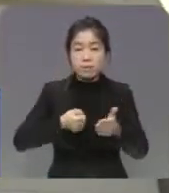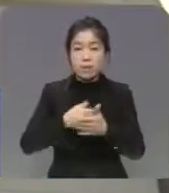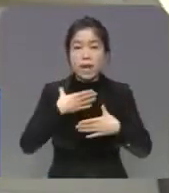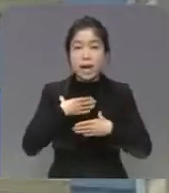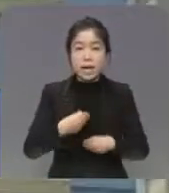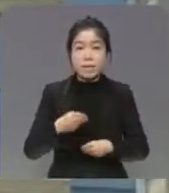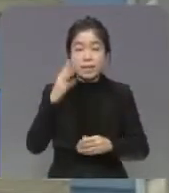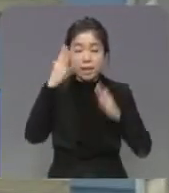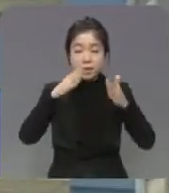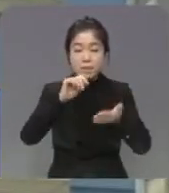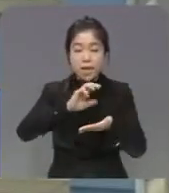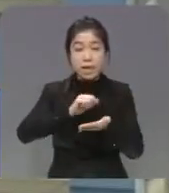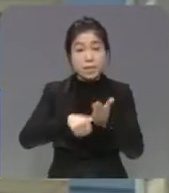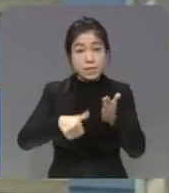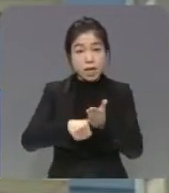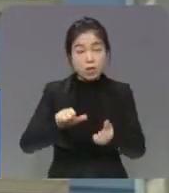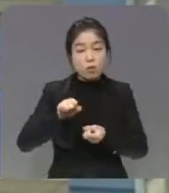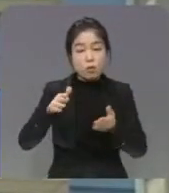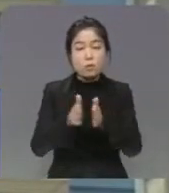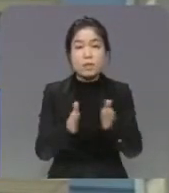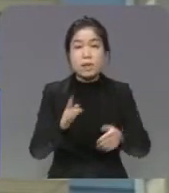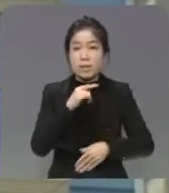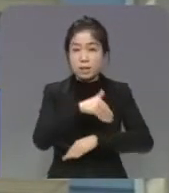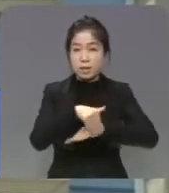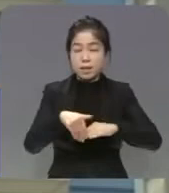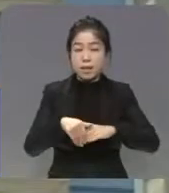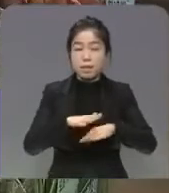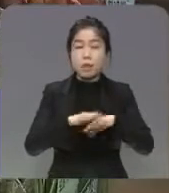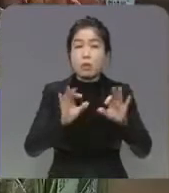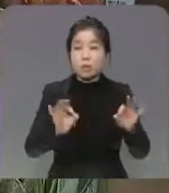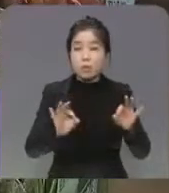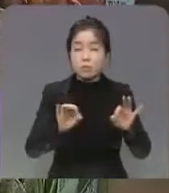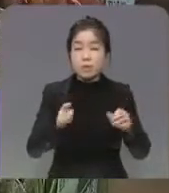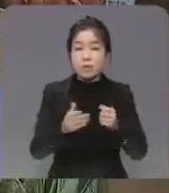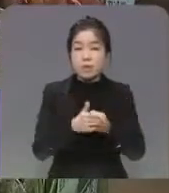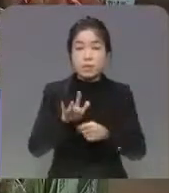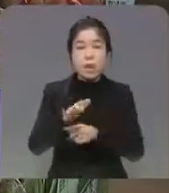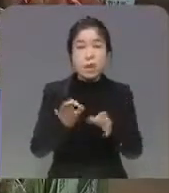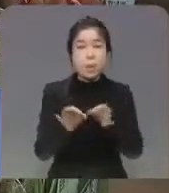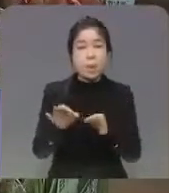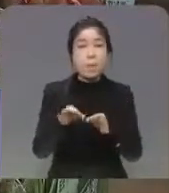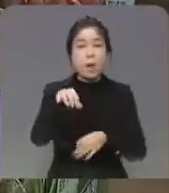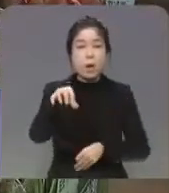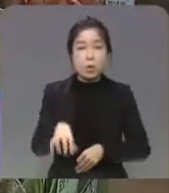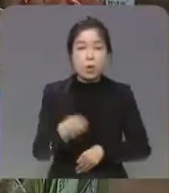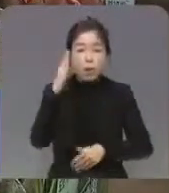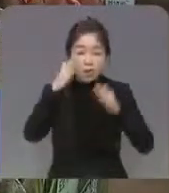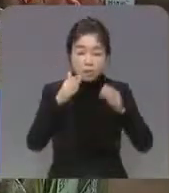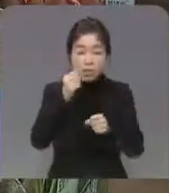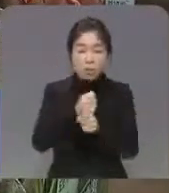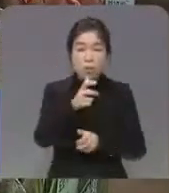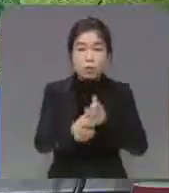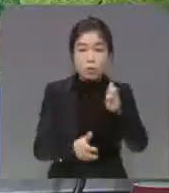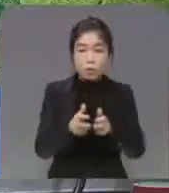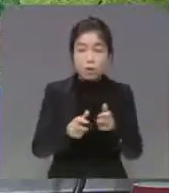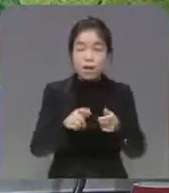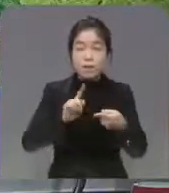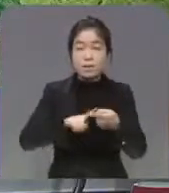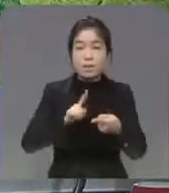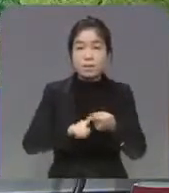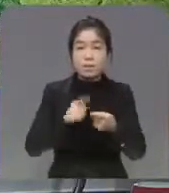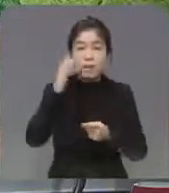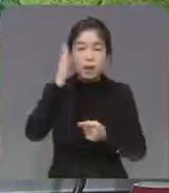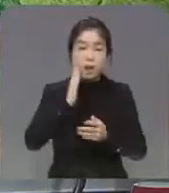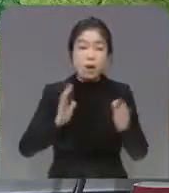안전한 김장재료 공급에 나섭니다. 전남농협은 이에 따라 로컬푸드 직매장과 김치 가공 공장을 대상으로 배추